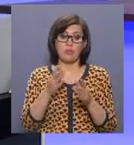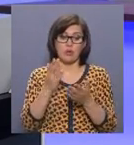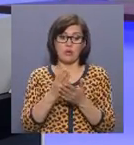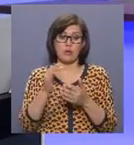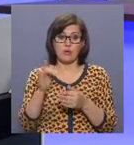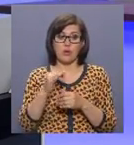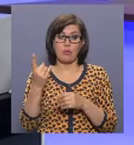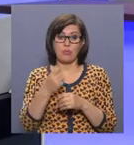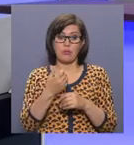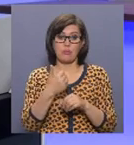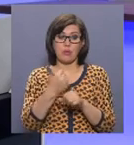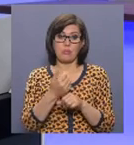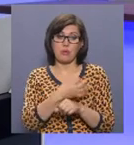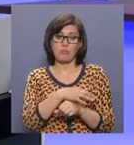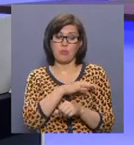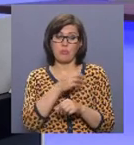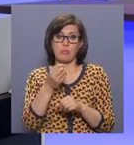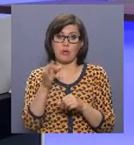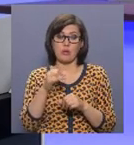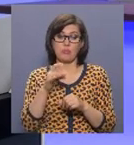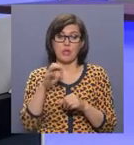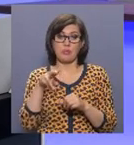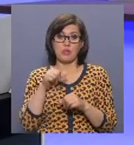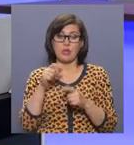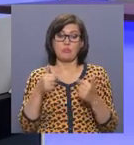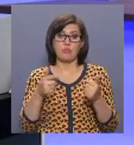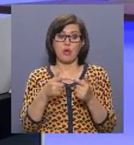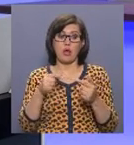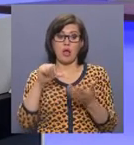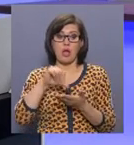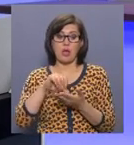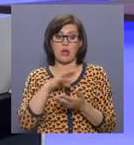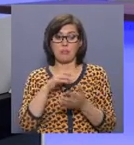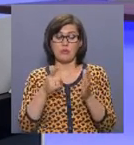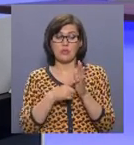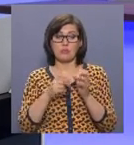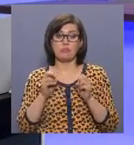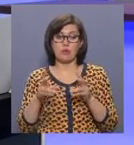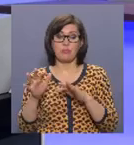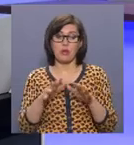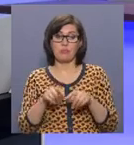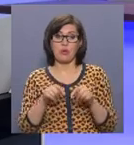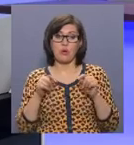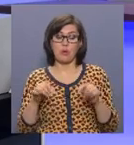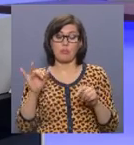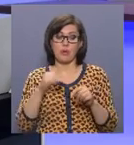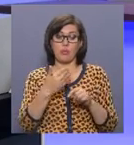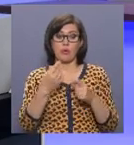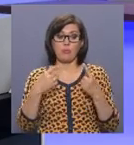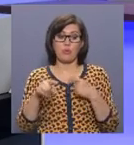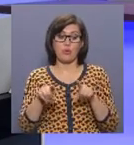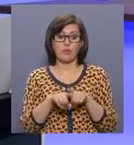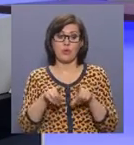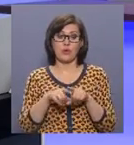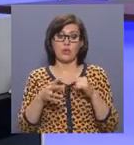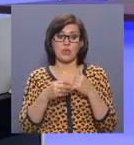Осы аптада бас прокуратура қаржылық пирамидалар құрғандарға қатысты 7 қылмыстық іс қозғады. Ал одан өзге